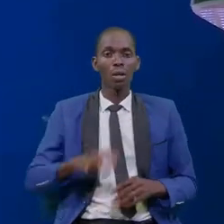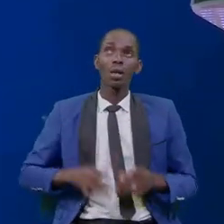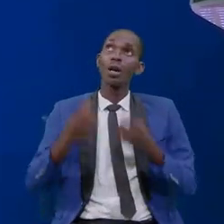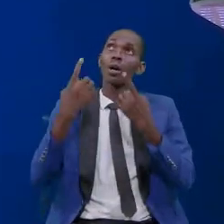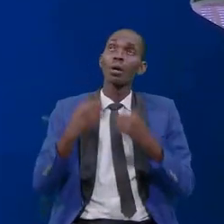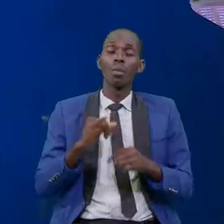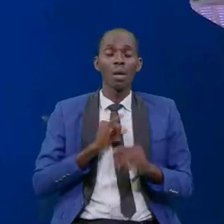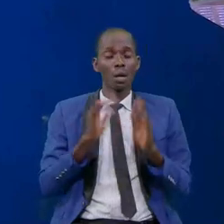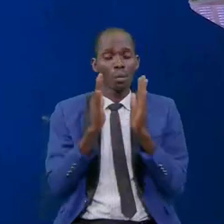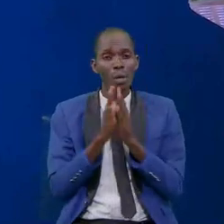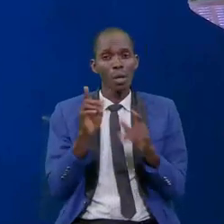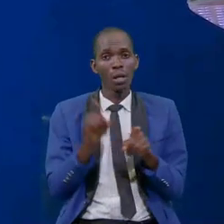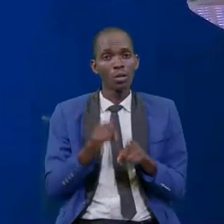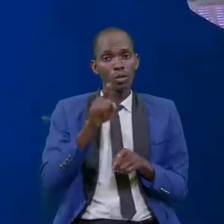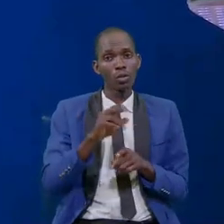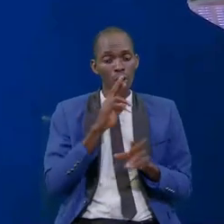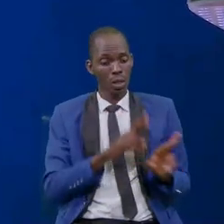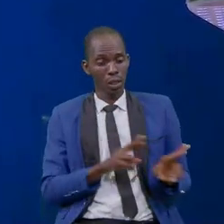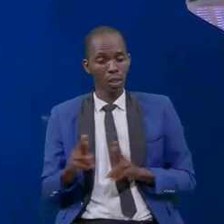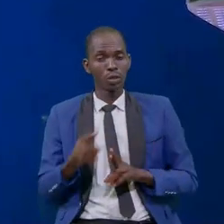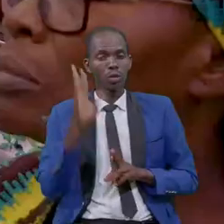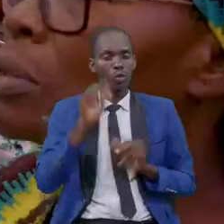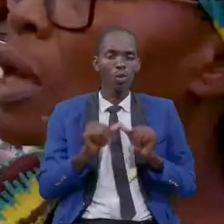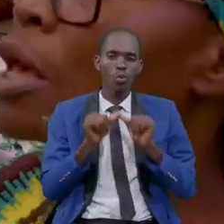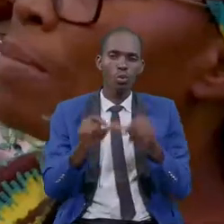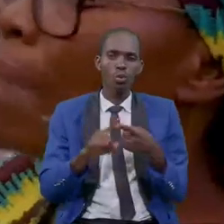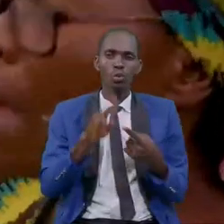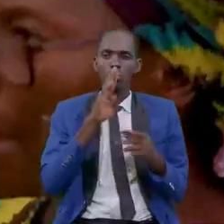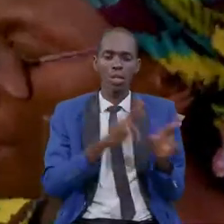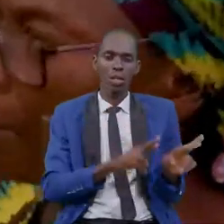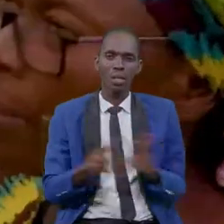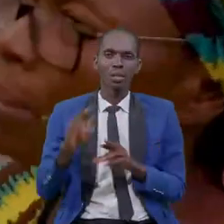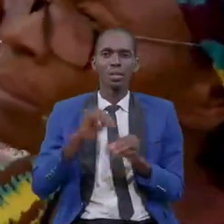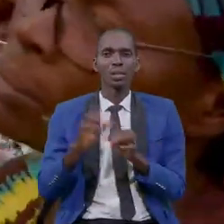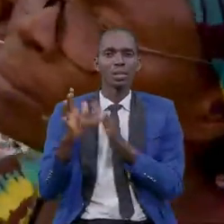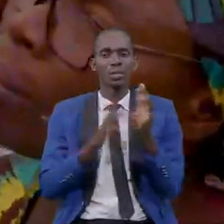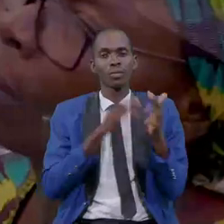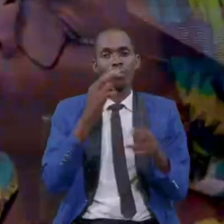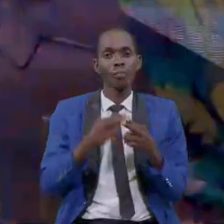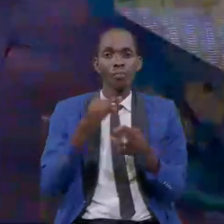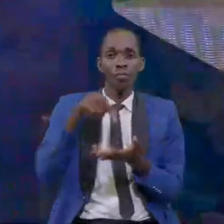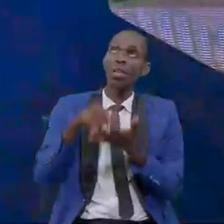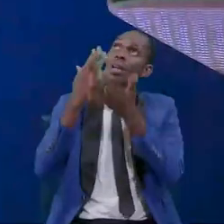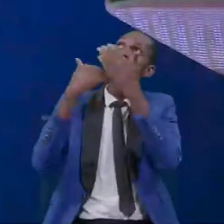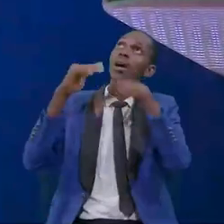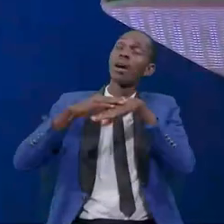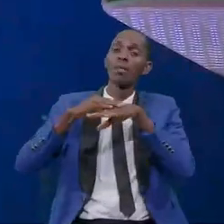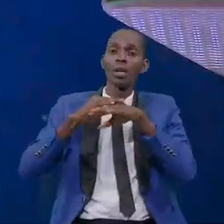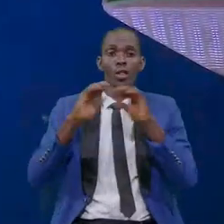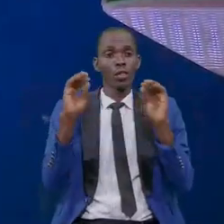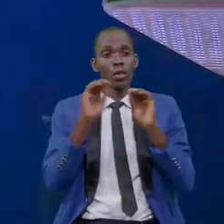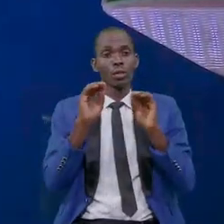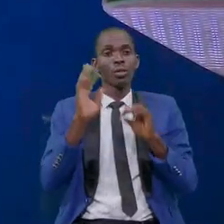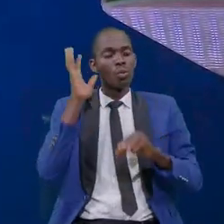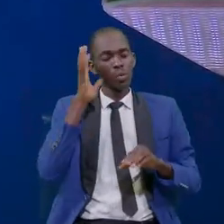Je prie, comme vous êtes prêts maintenant, que vous continuez toujours d'être prêts au nom de Jésus. Le ciel est là,